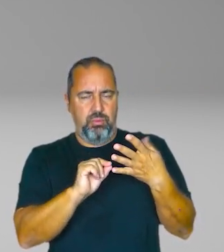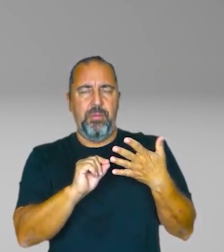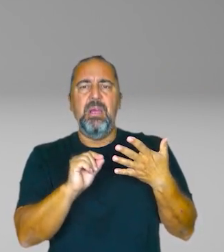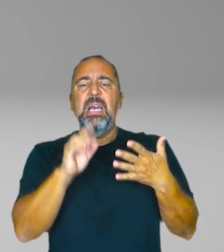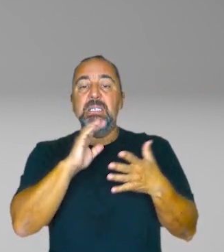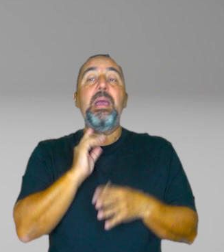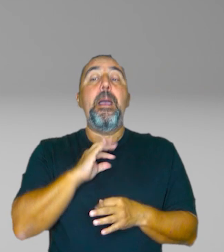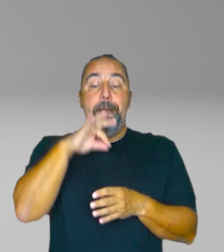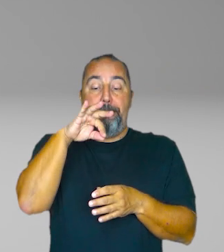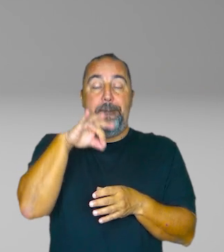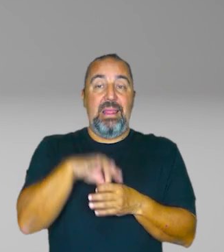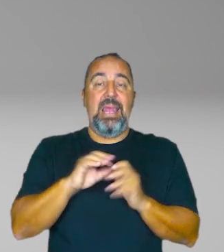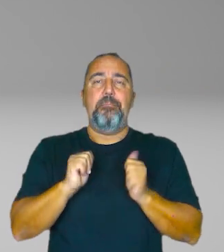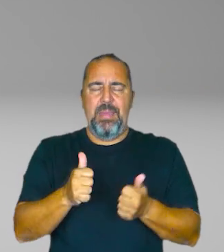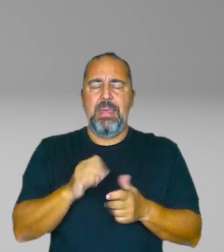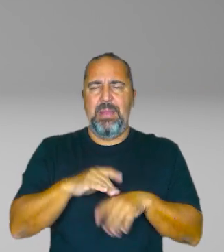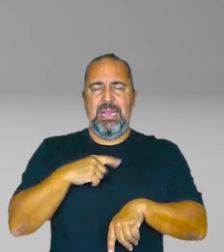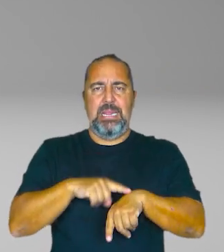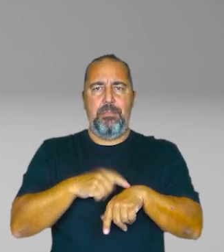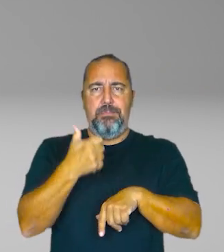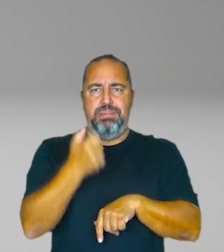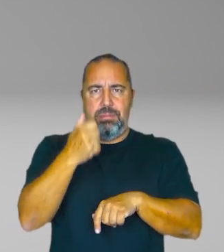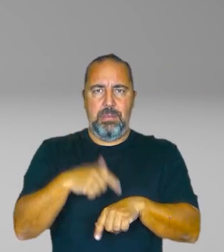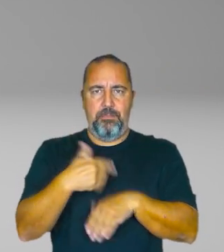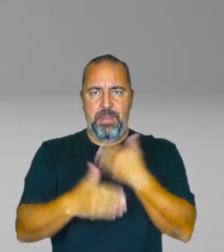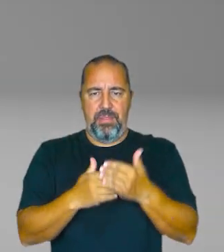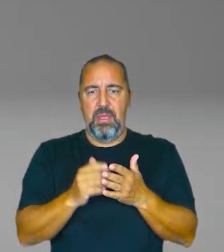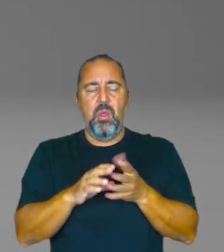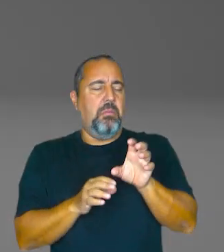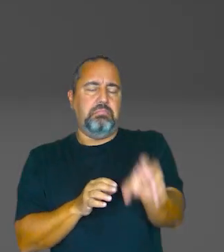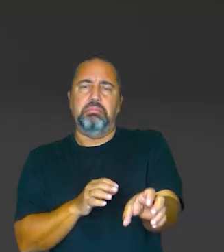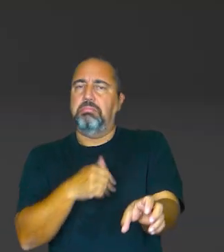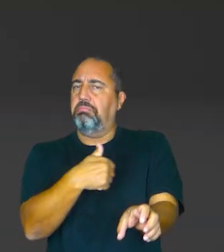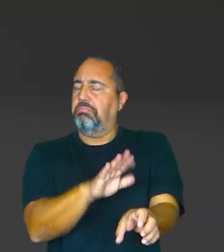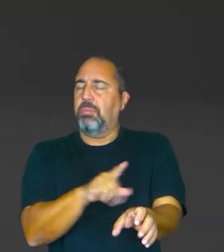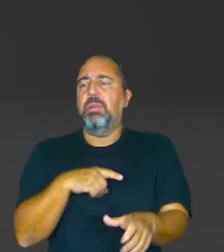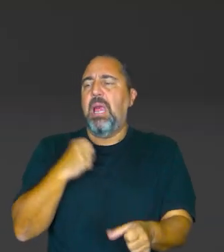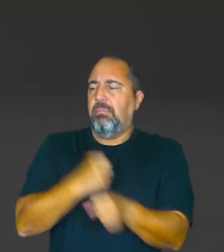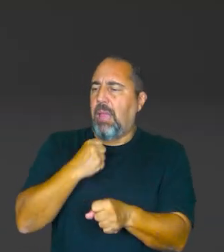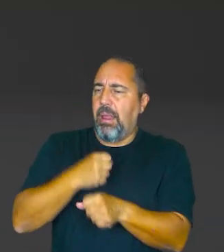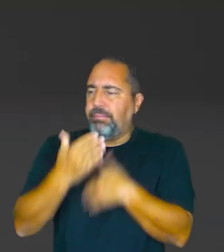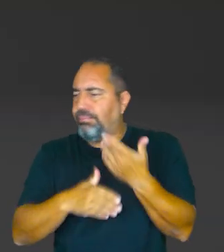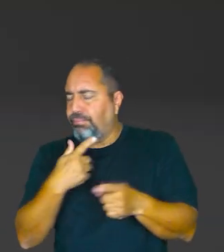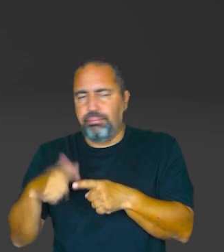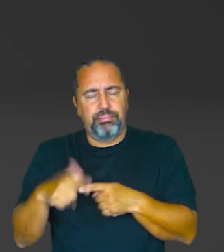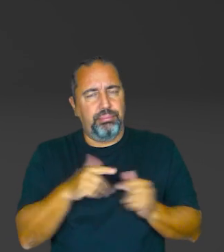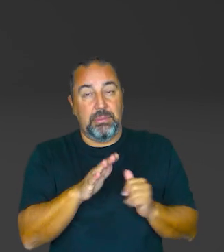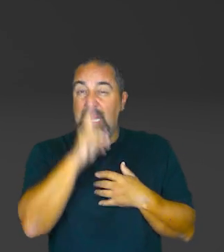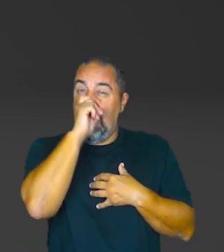5. Eta plantar, gainean sakatu, temporizadorea hasteko. Utzi gailua eta egin zure